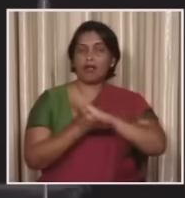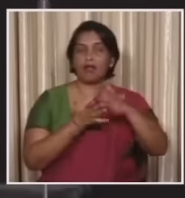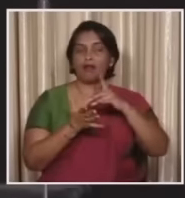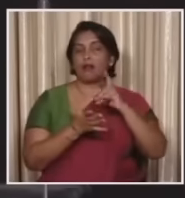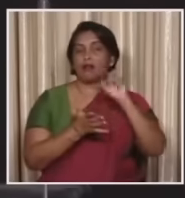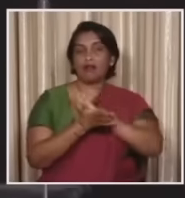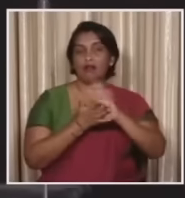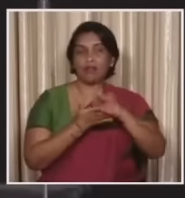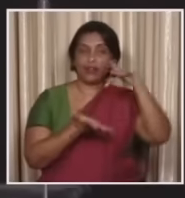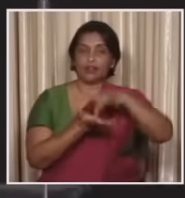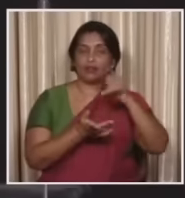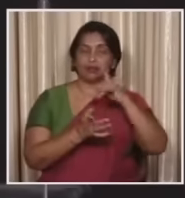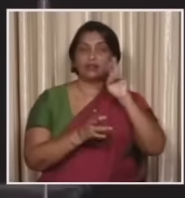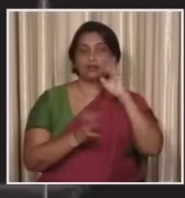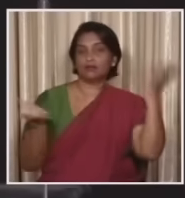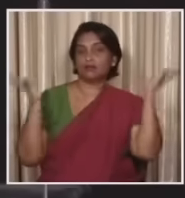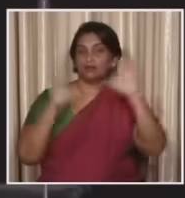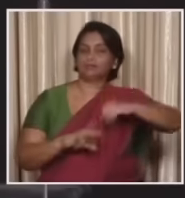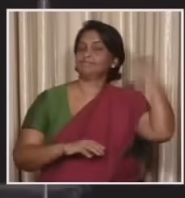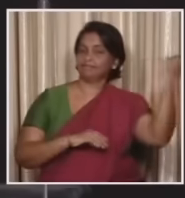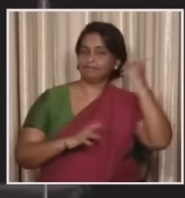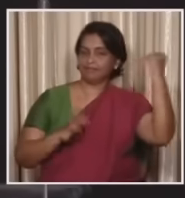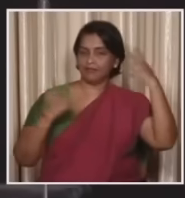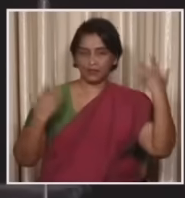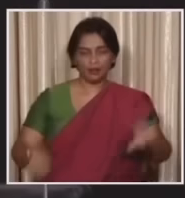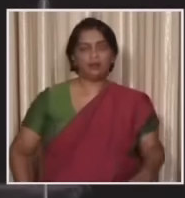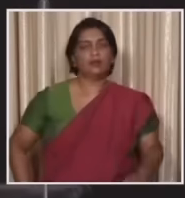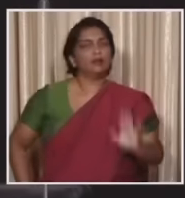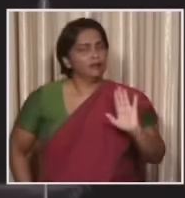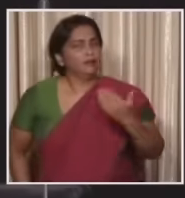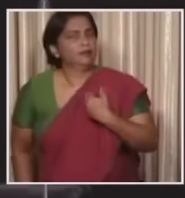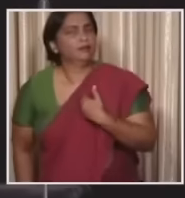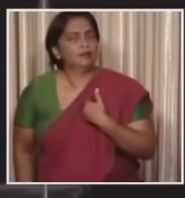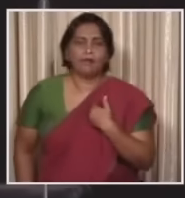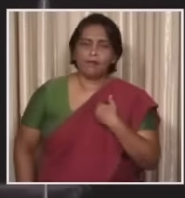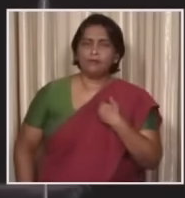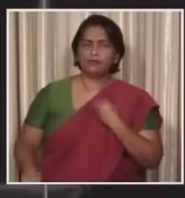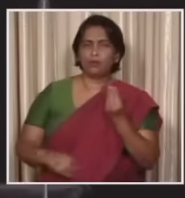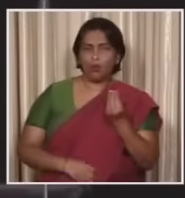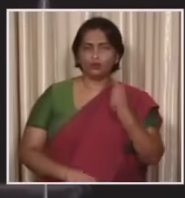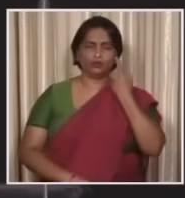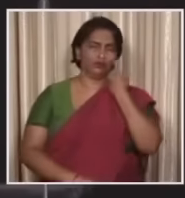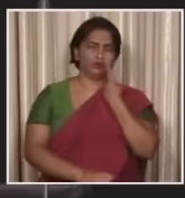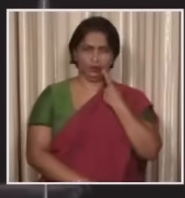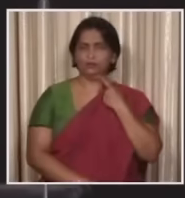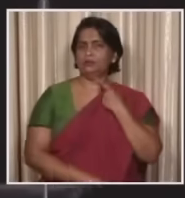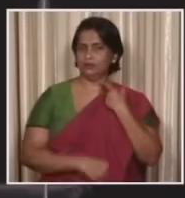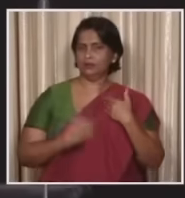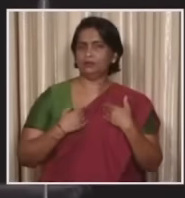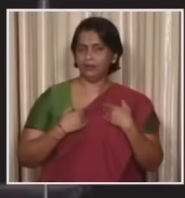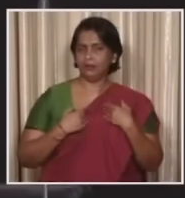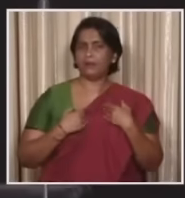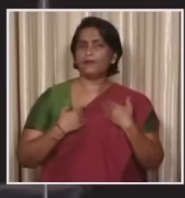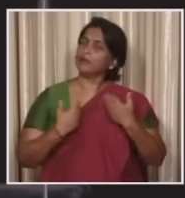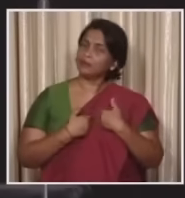මැදට එතුමාව ගෙනල්ලා දවන්ත රැළියක් කළා. හැබැයි මට පොඩි කනගාටුවක් තියෙනවා.